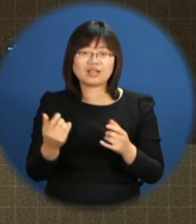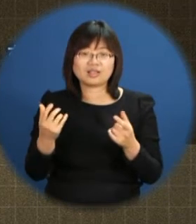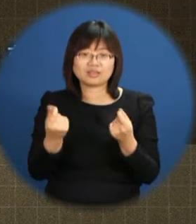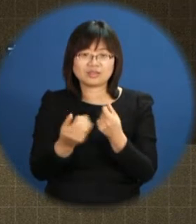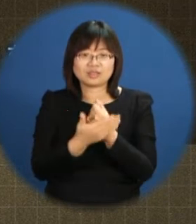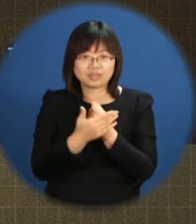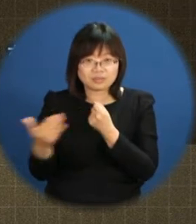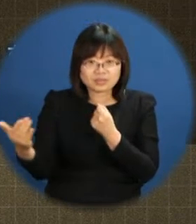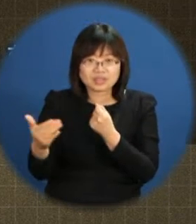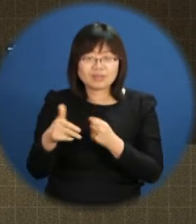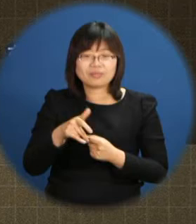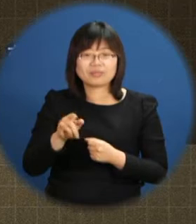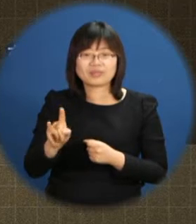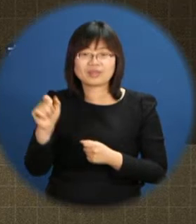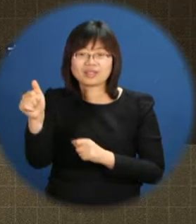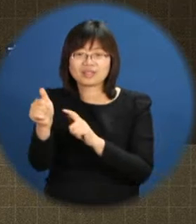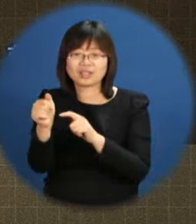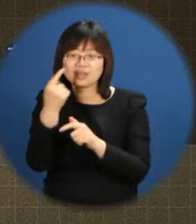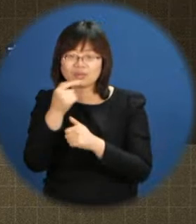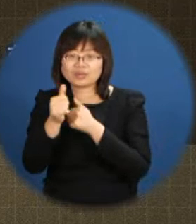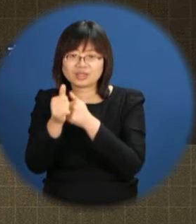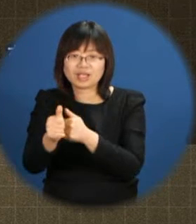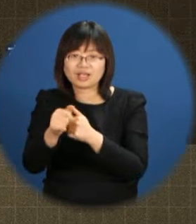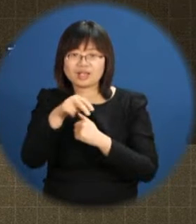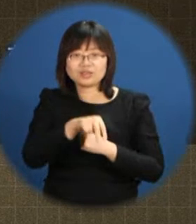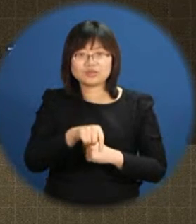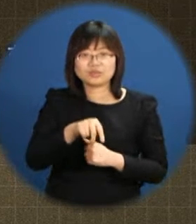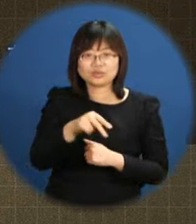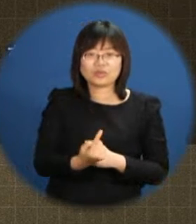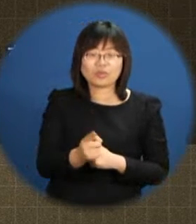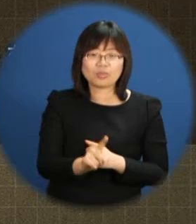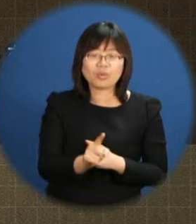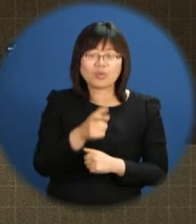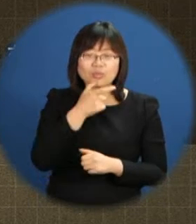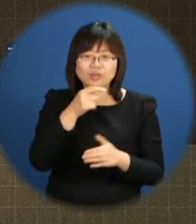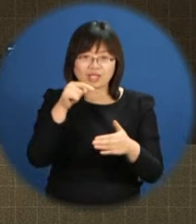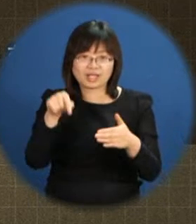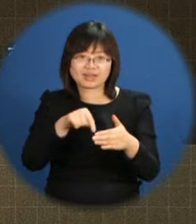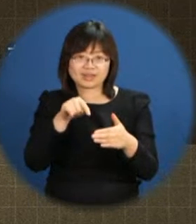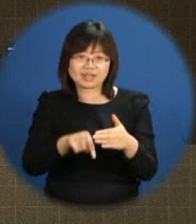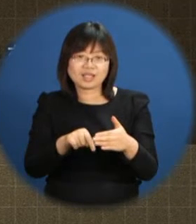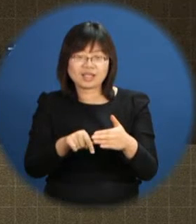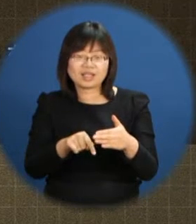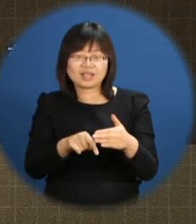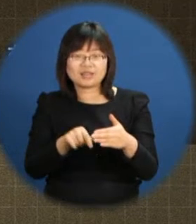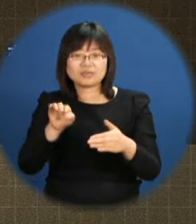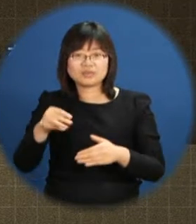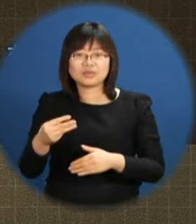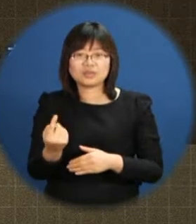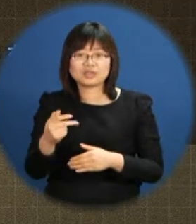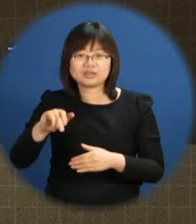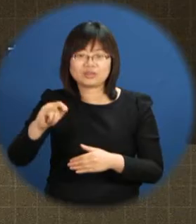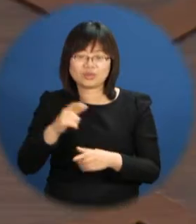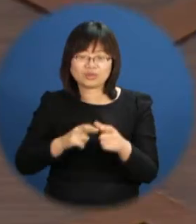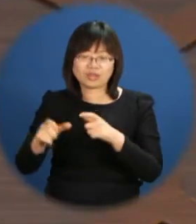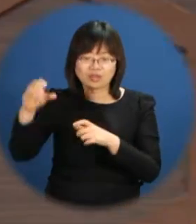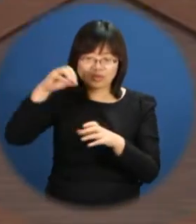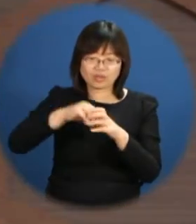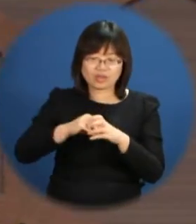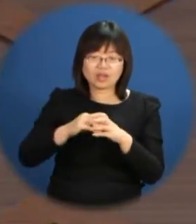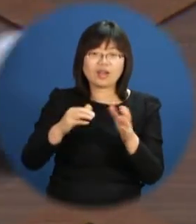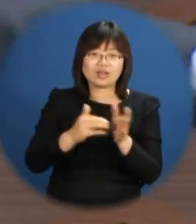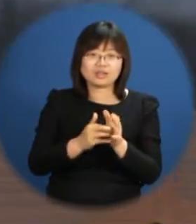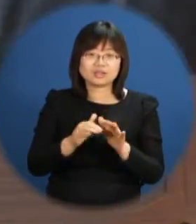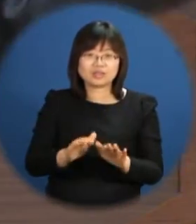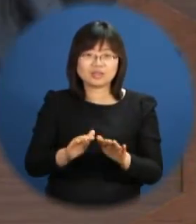그러니까 캡은 dc 이뤄내야 하면 수소는 물에다가 블러드 스톤 좀 더 추가한 거고 그 추가된